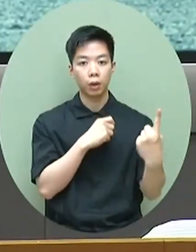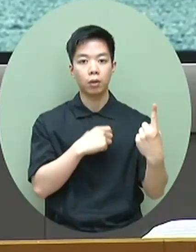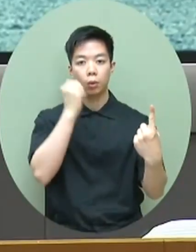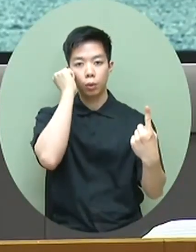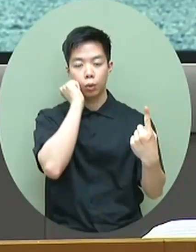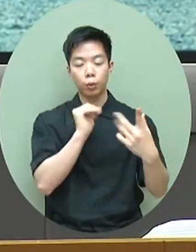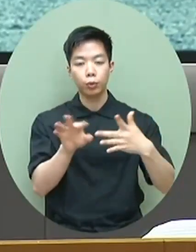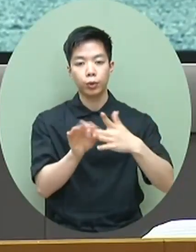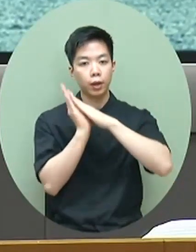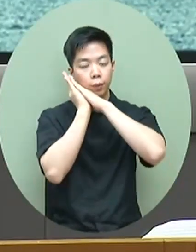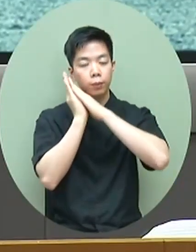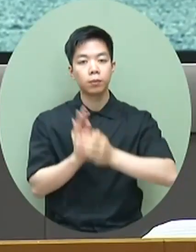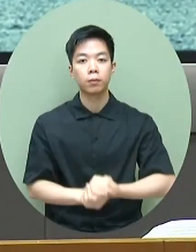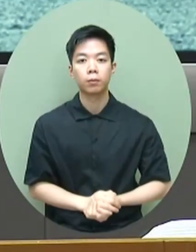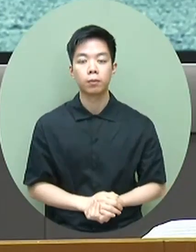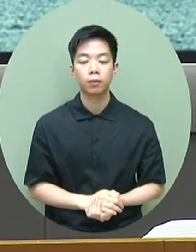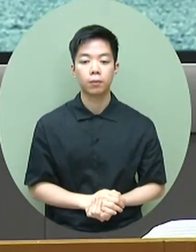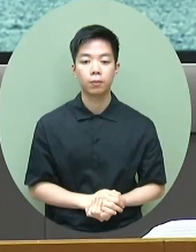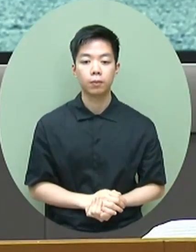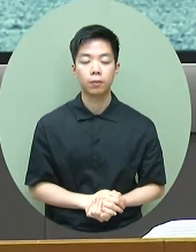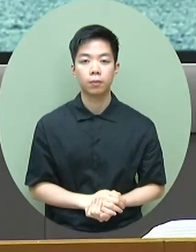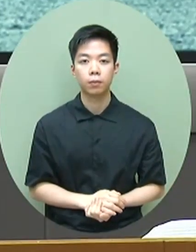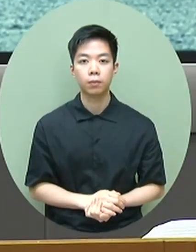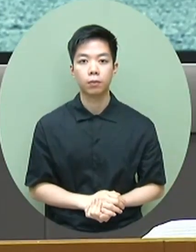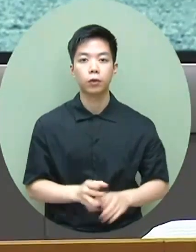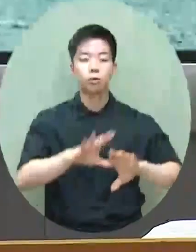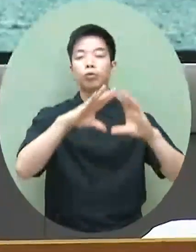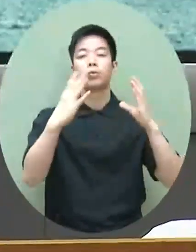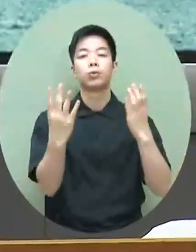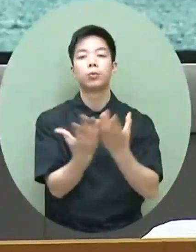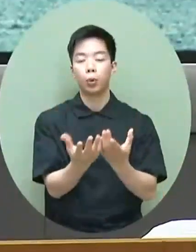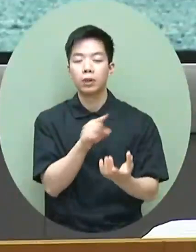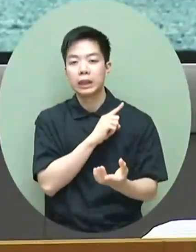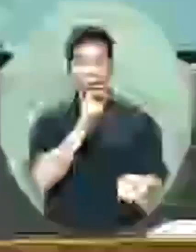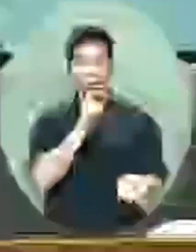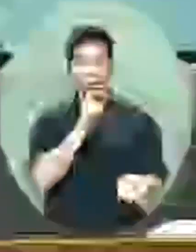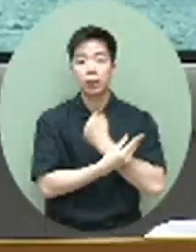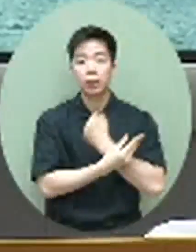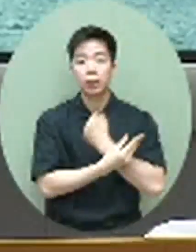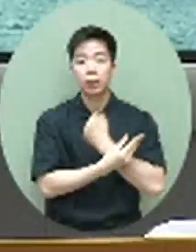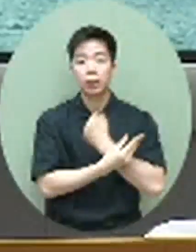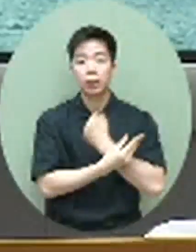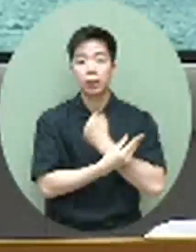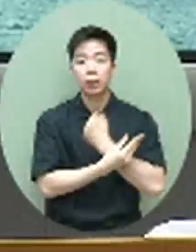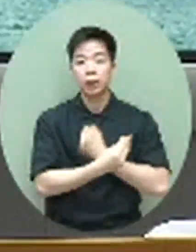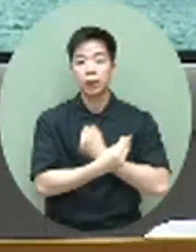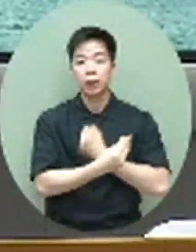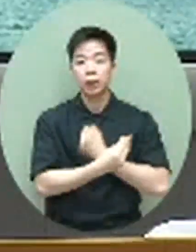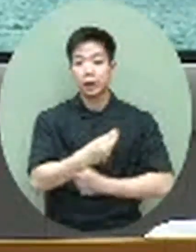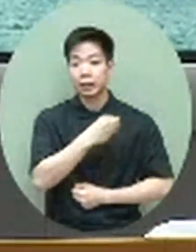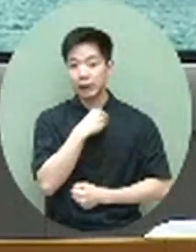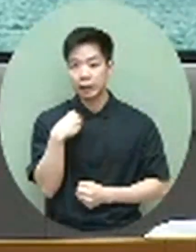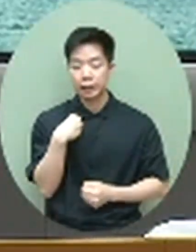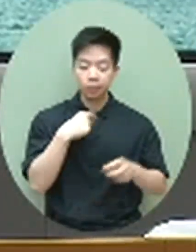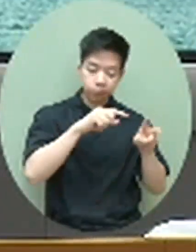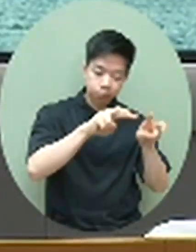咁就全部都係有啲慢性嘅病嘅。咁就係、是、經過法醫嘅分析咧，就係佢哋嘅死因咧都係懷